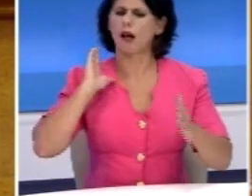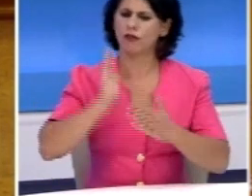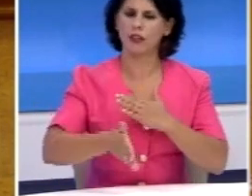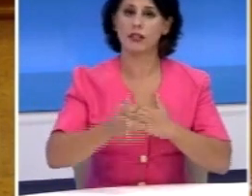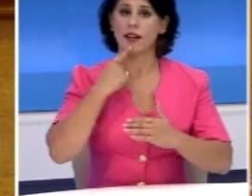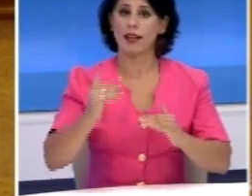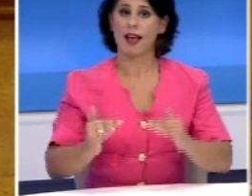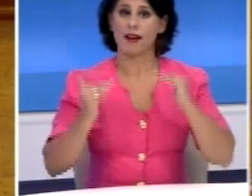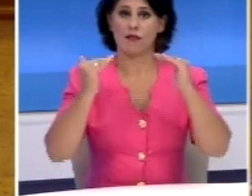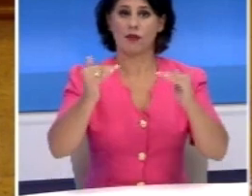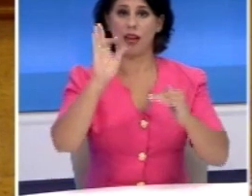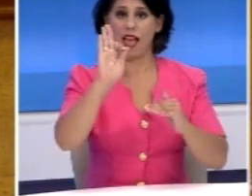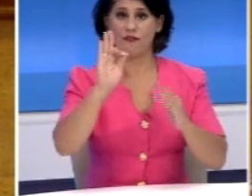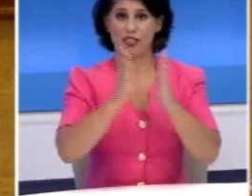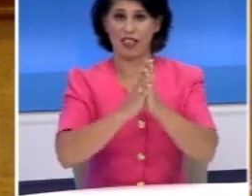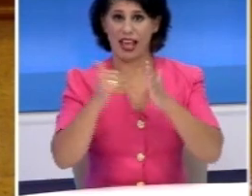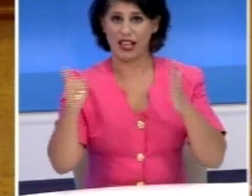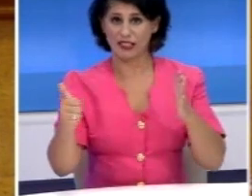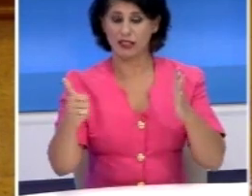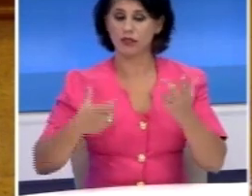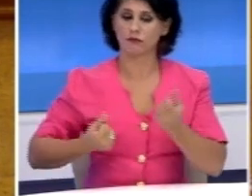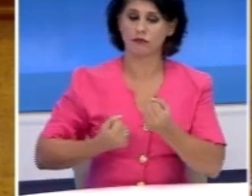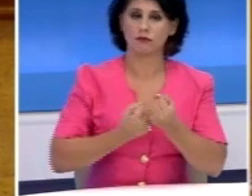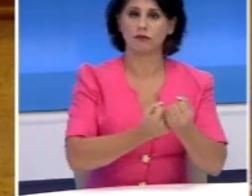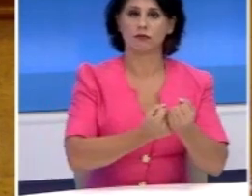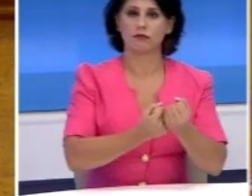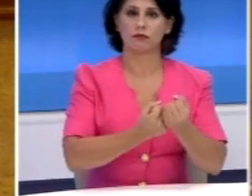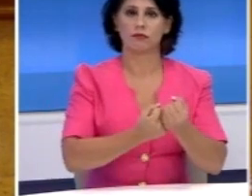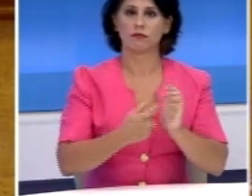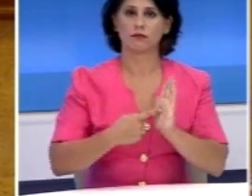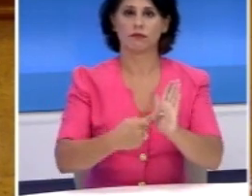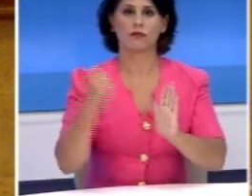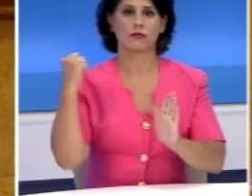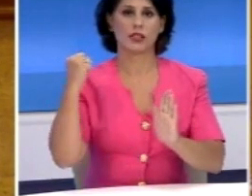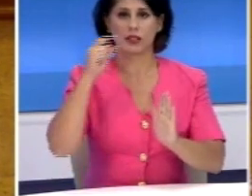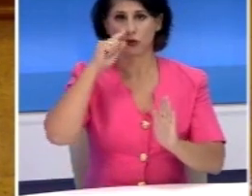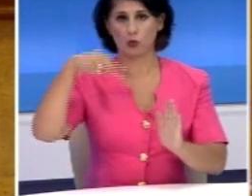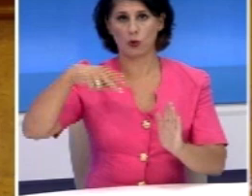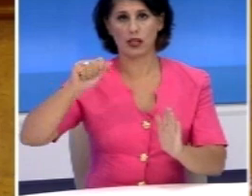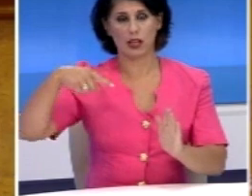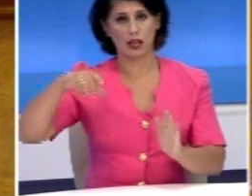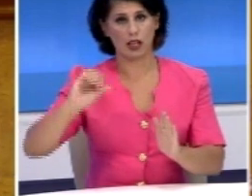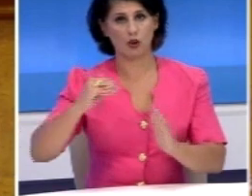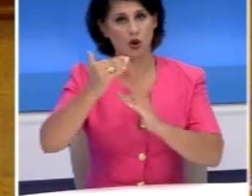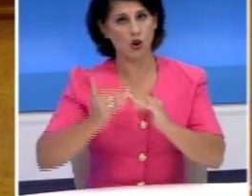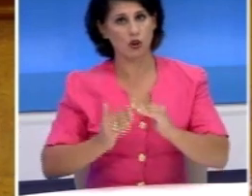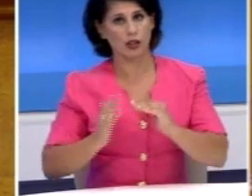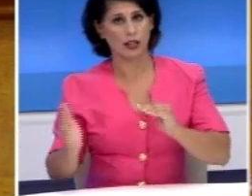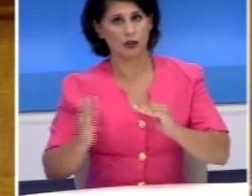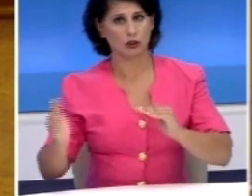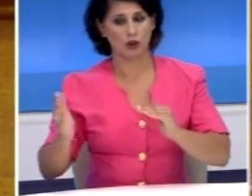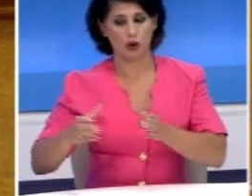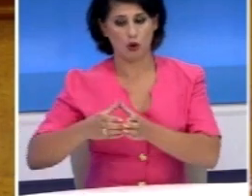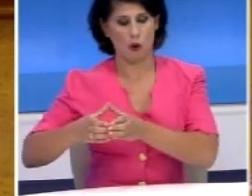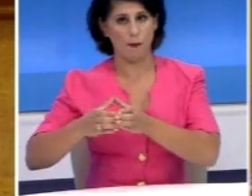αναβάθμιση των ελληνικών F-16 θα ενισχύσει την προβολή ισχύως του ΝΑΤΟ στην νοτιοανατολική πτέρυγα της